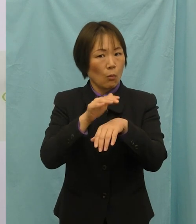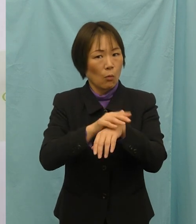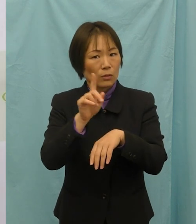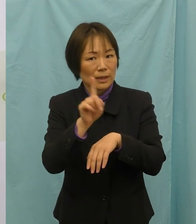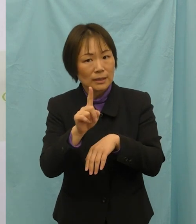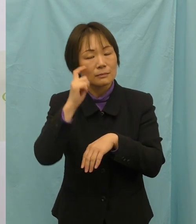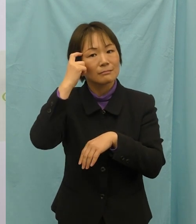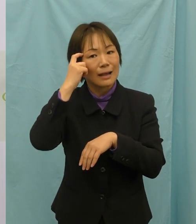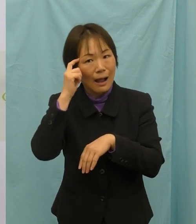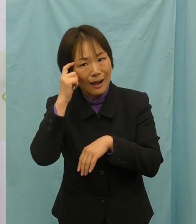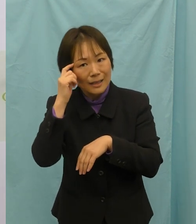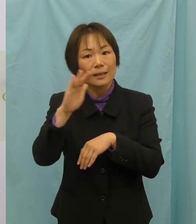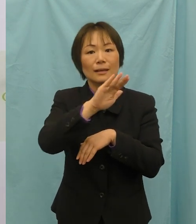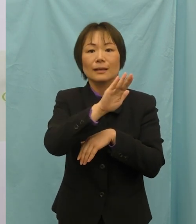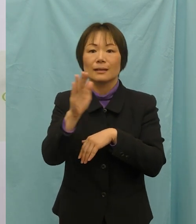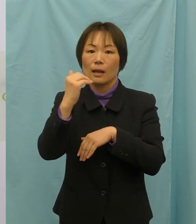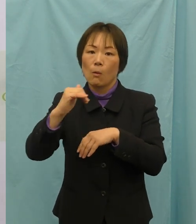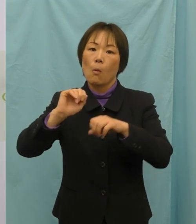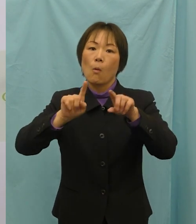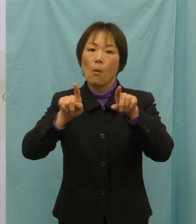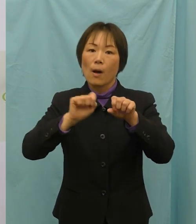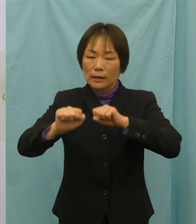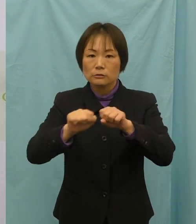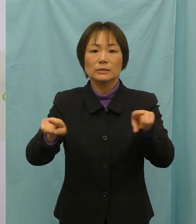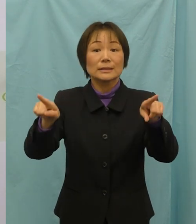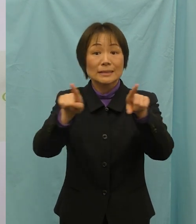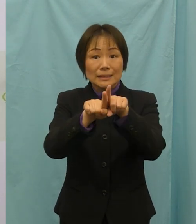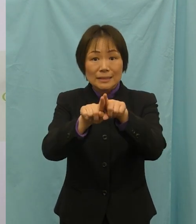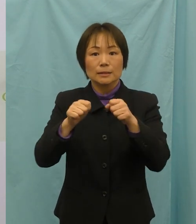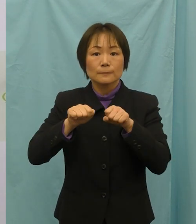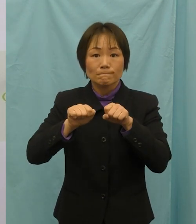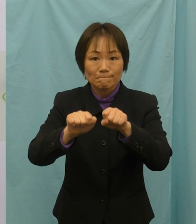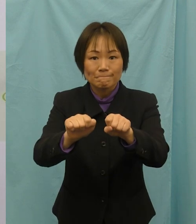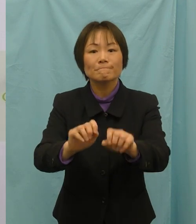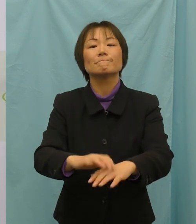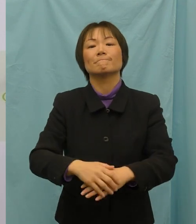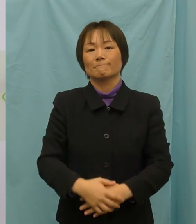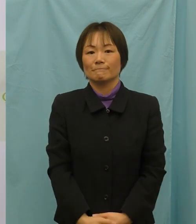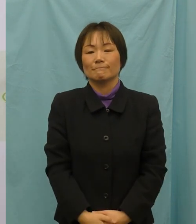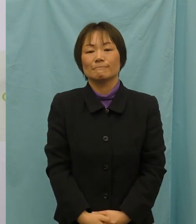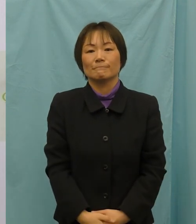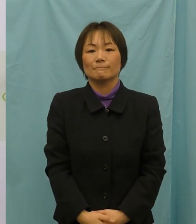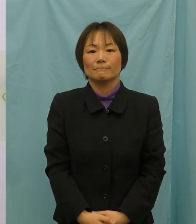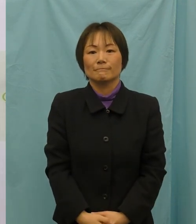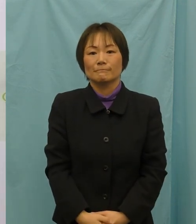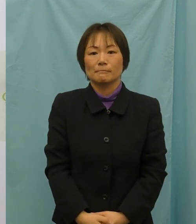優しい選択を心がけ、デコ活に一緒に取り組んでいきましょう。